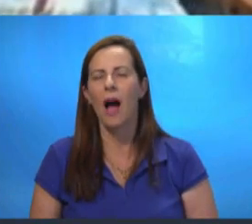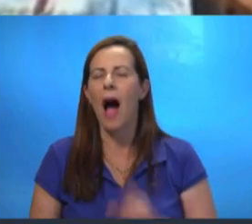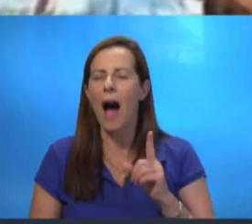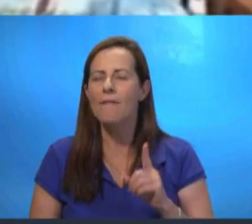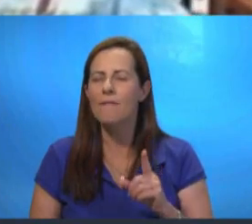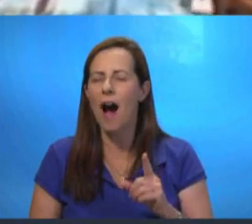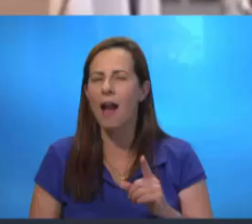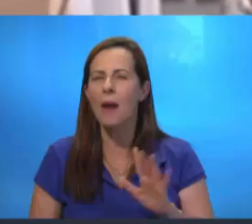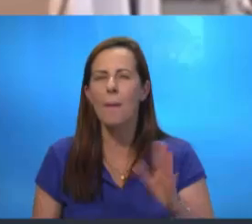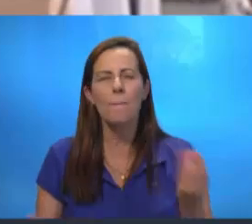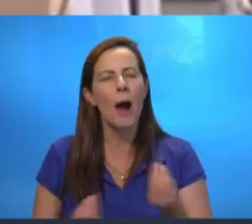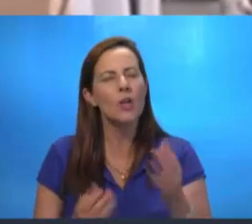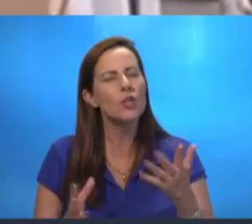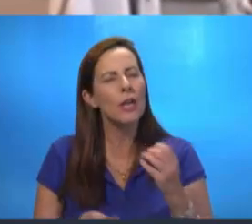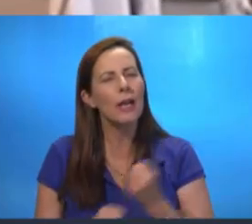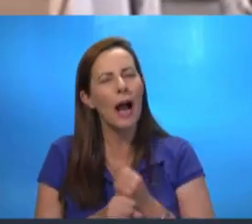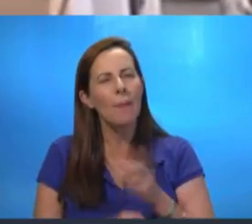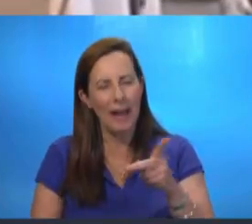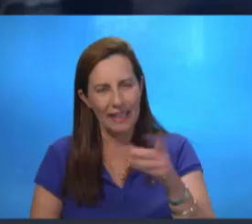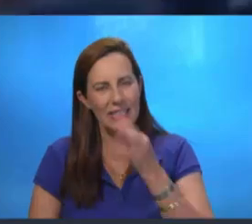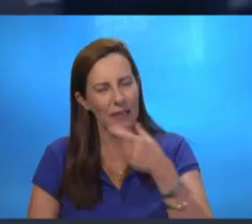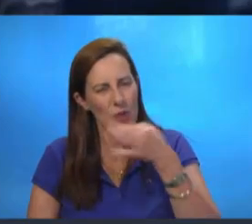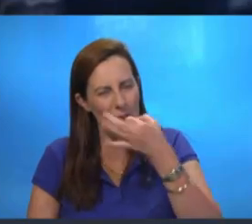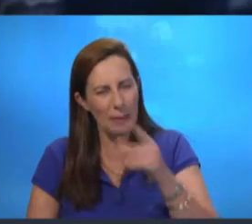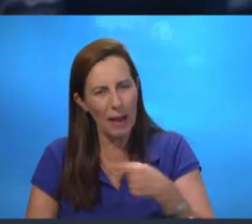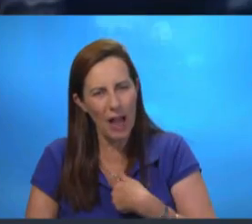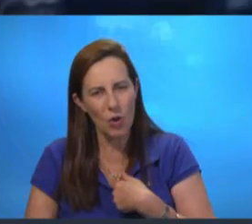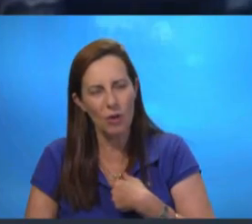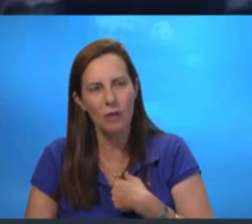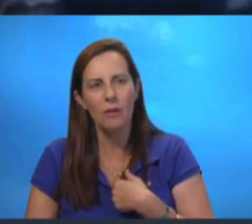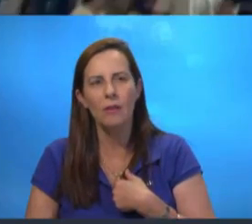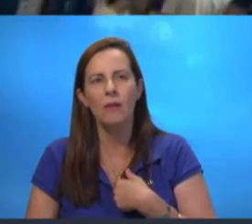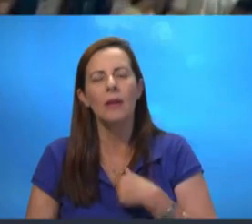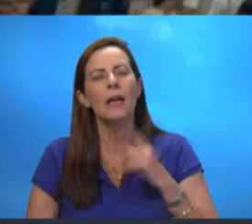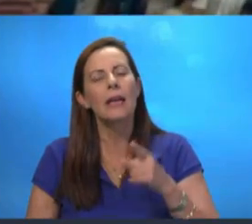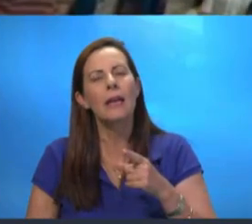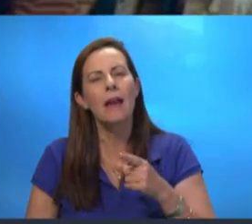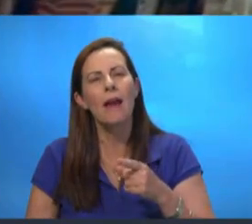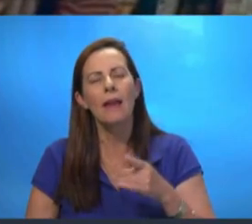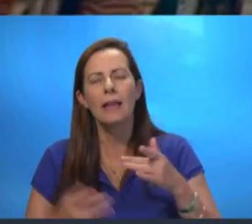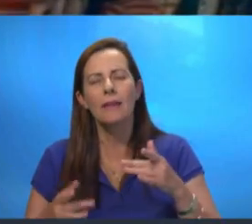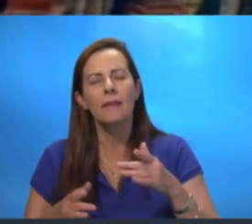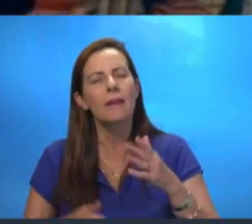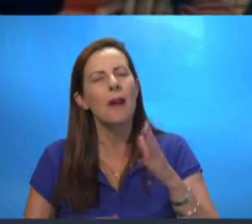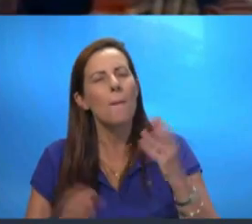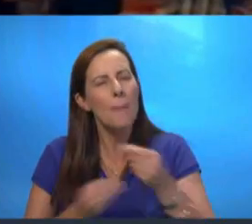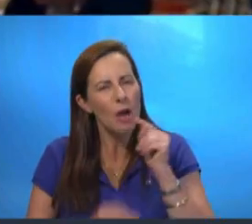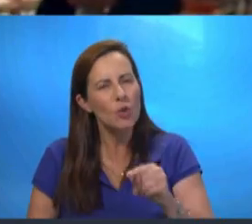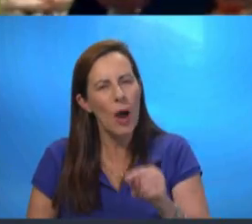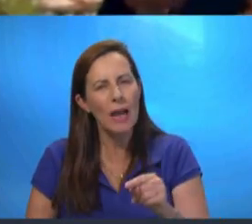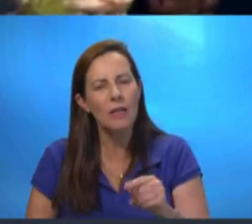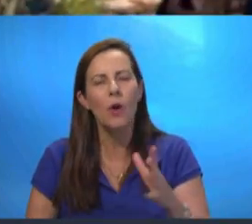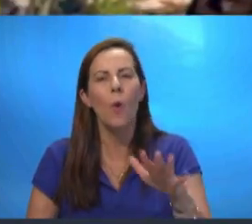לאחרים, משהו גרם לאותו בגדדי צעיר שמדבר איתנו, כן לסלוט מהיהודים בעבר. המשהו הזה הוא